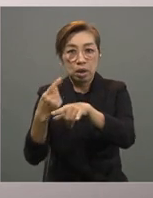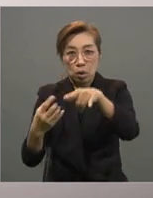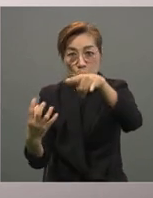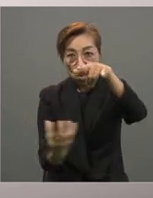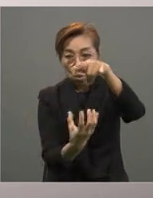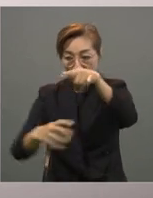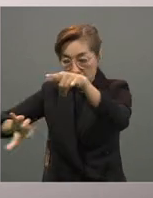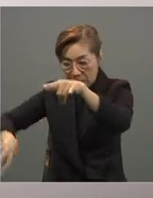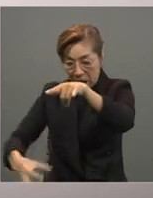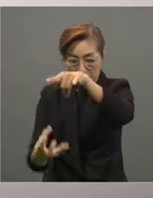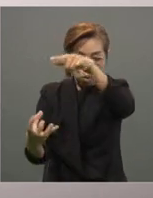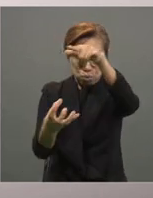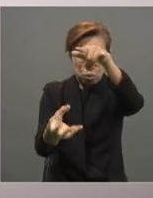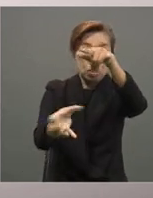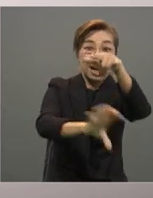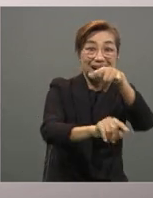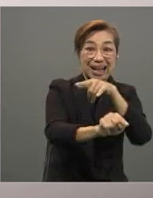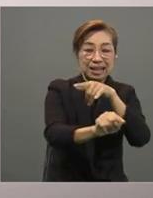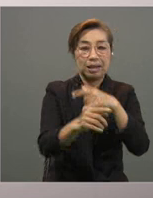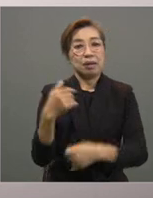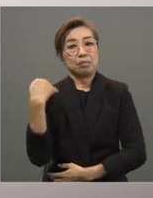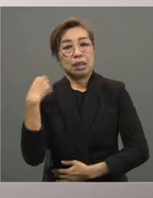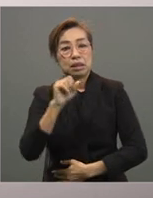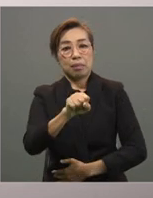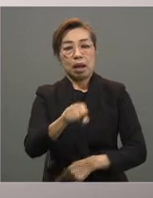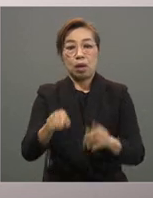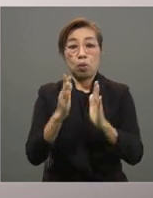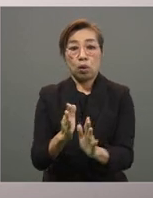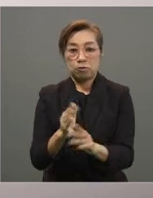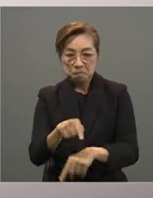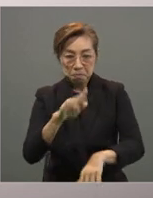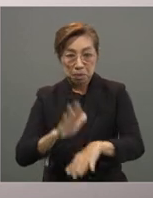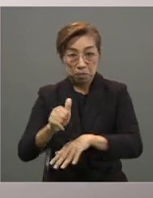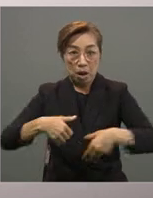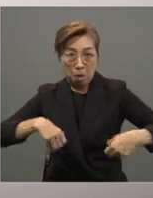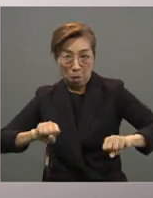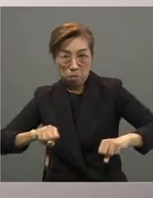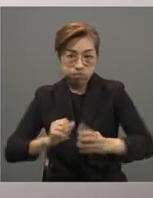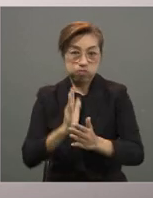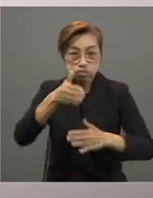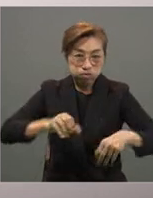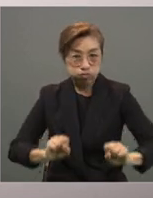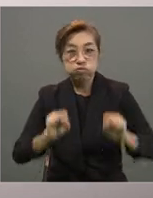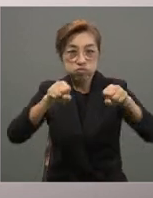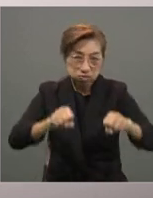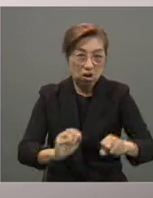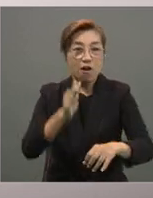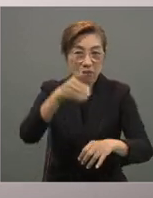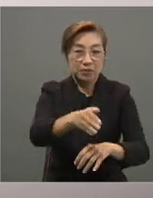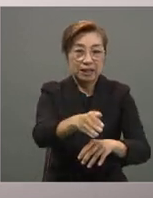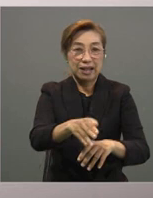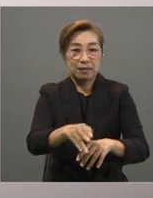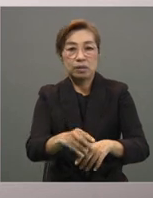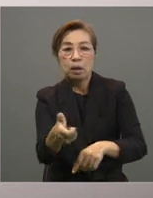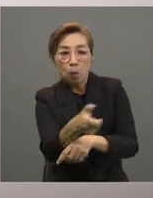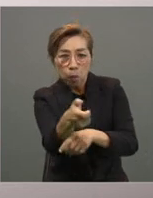เราเอาไปรดน้ำนะครับเพื่อจะดับไฟให้เร็วที่สุดใช้บุคลากรที่เป็นคนขี่มอเตอร์ไซค์วิบากที่เรารายงานข่าวไปเมื่อ 2-3วันที่